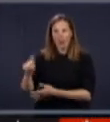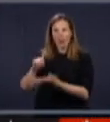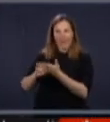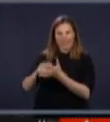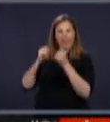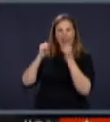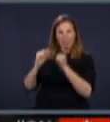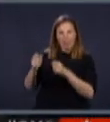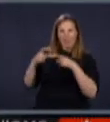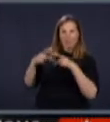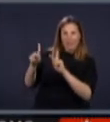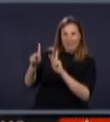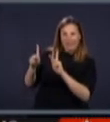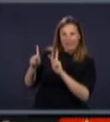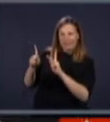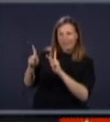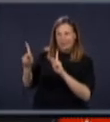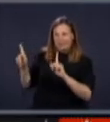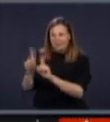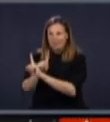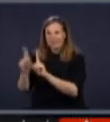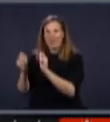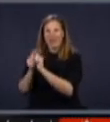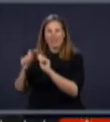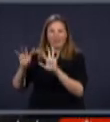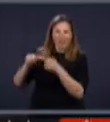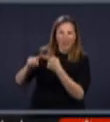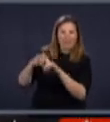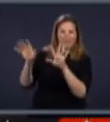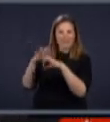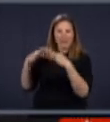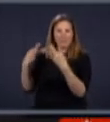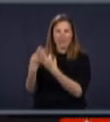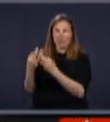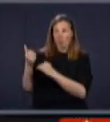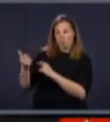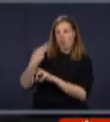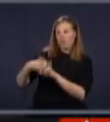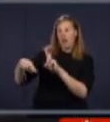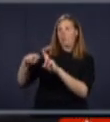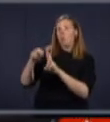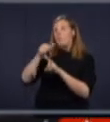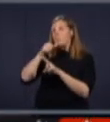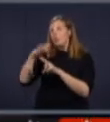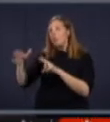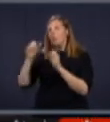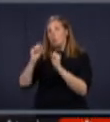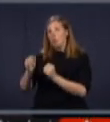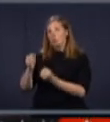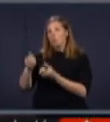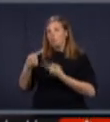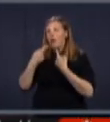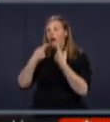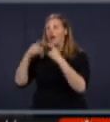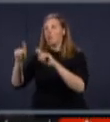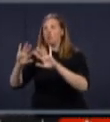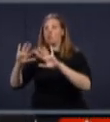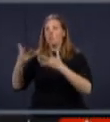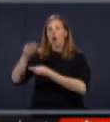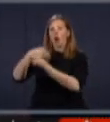Dr Arruda m'a dit dans les prochains jours qu'on devrait être capable d'avoir une indication plus claire sur les rassemblements.